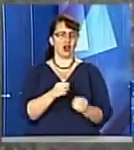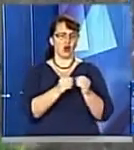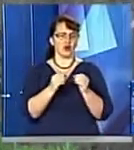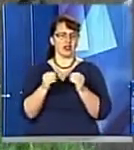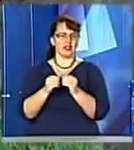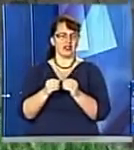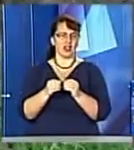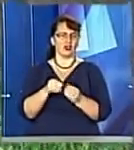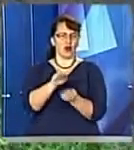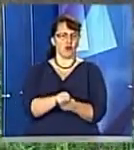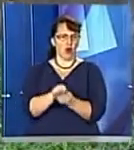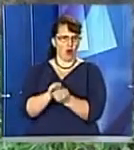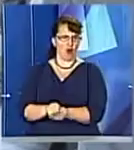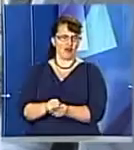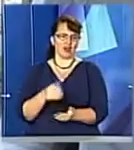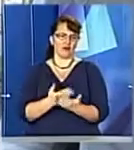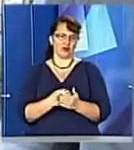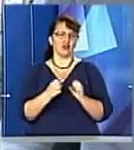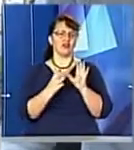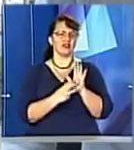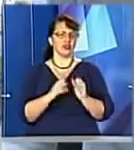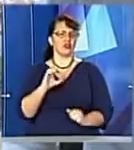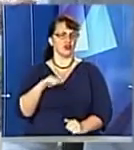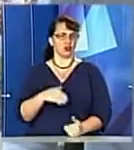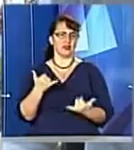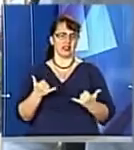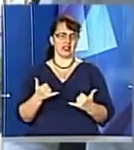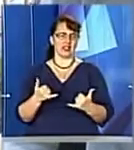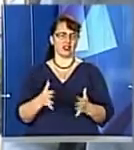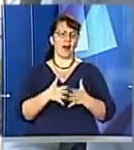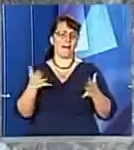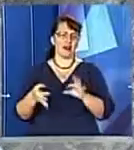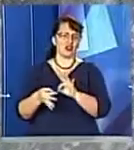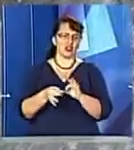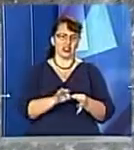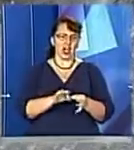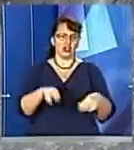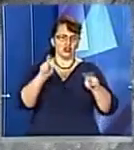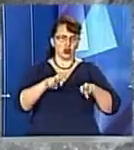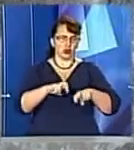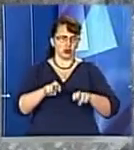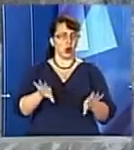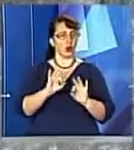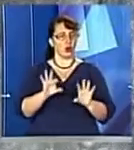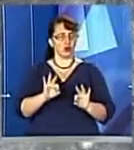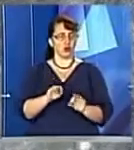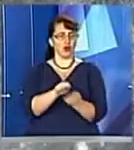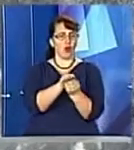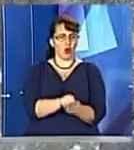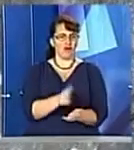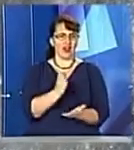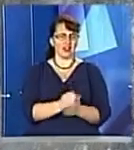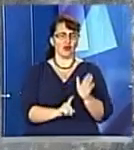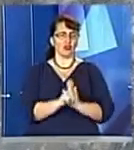датують не пізніше кінця 18 століття. Наразі проводять більш детальні дослідження. Фахівці розповідають, поховання простежується на глибині